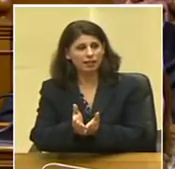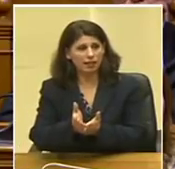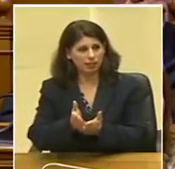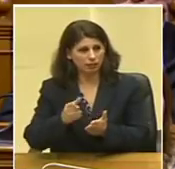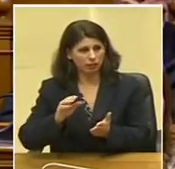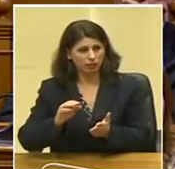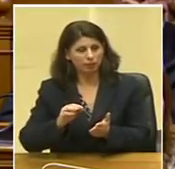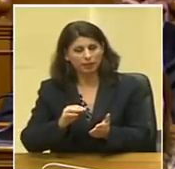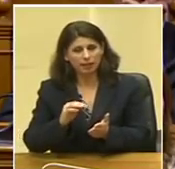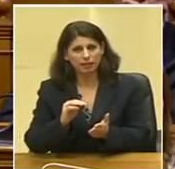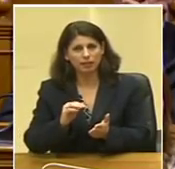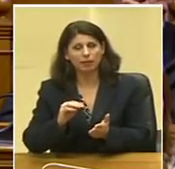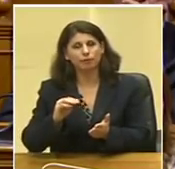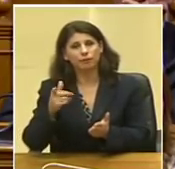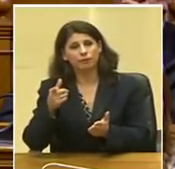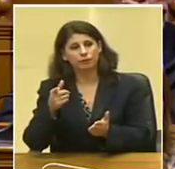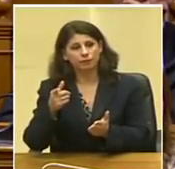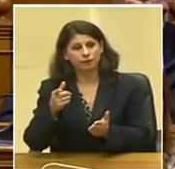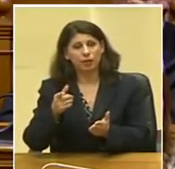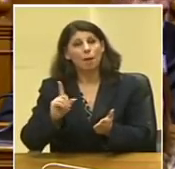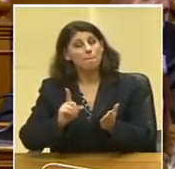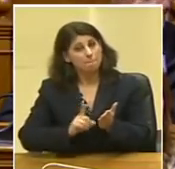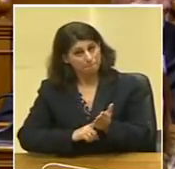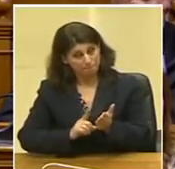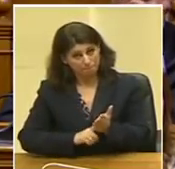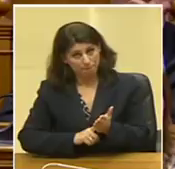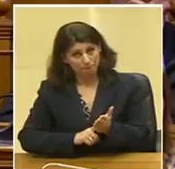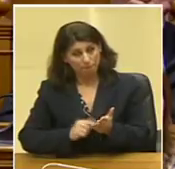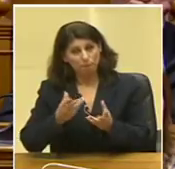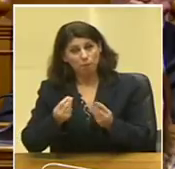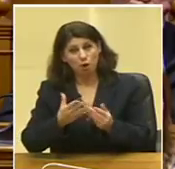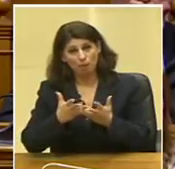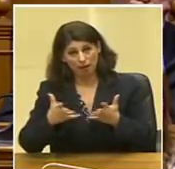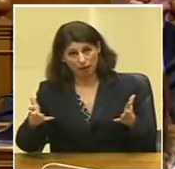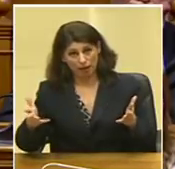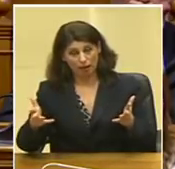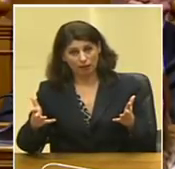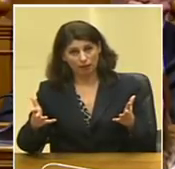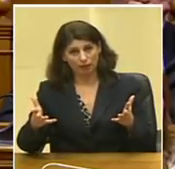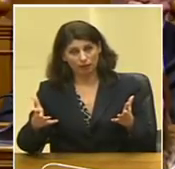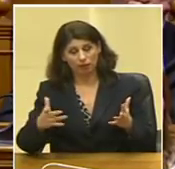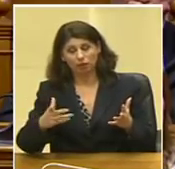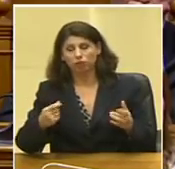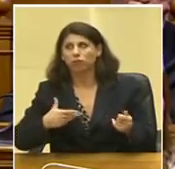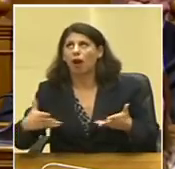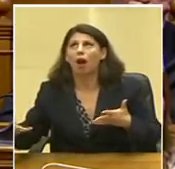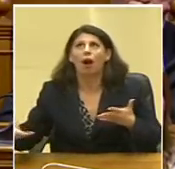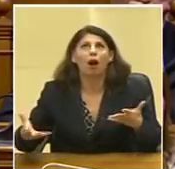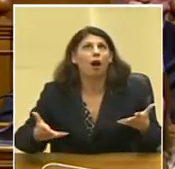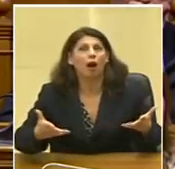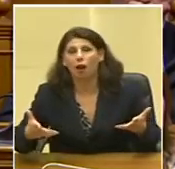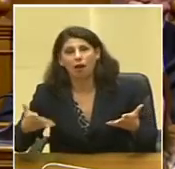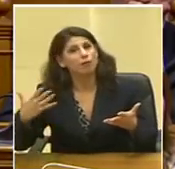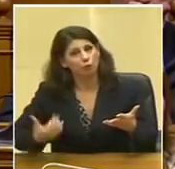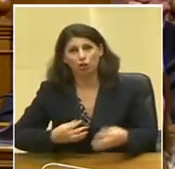εσείς κυβερνήσατε. Πρέπει όμως να είναι πολύ μεγάλη η απόγνωση στην οποία βρίσκεται